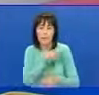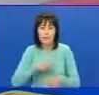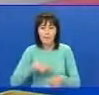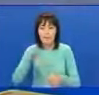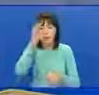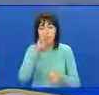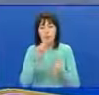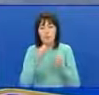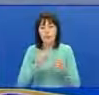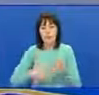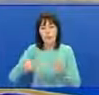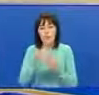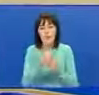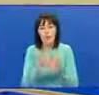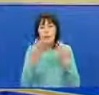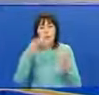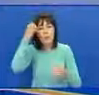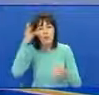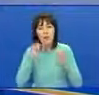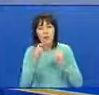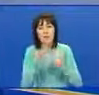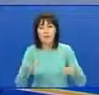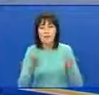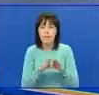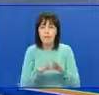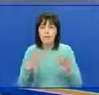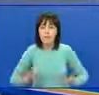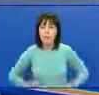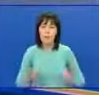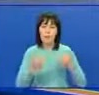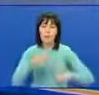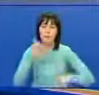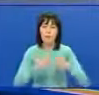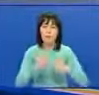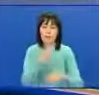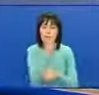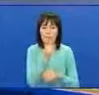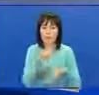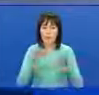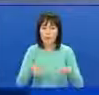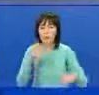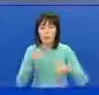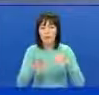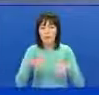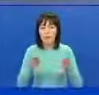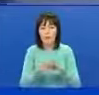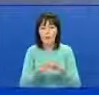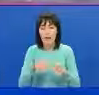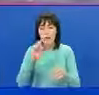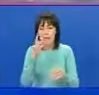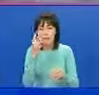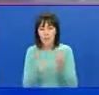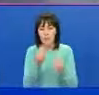спортында көш бастаған болатын. Талантты спортшының сол аманығына берік болған жерлестері бүгінгі жарыста да бас жүлде үшін күресетін құрама екендіктерін алғашқы